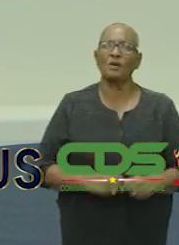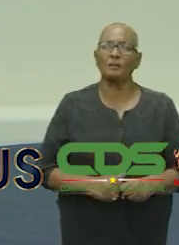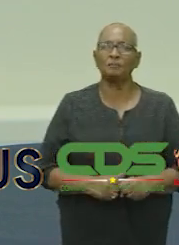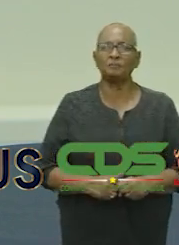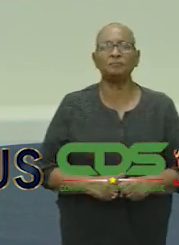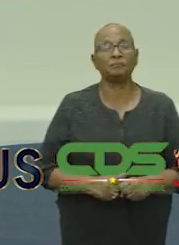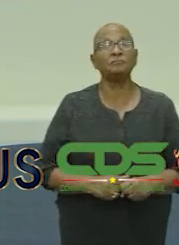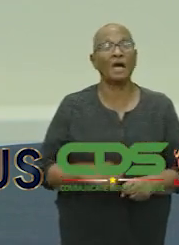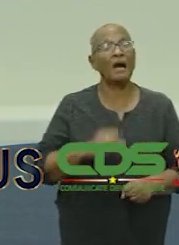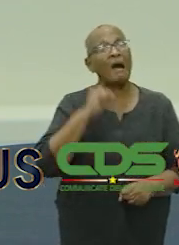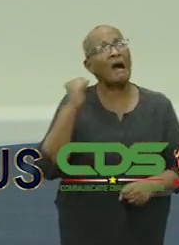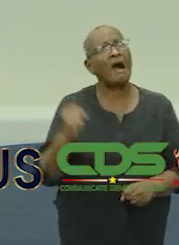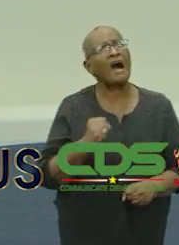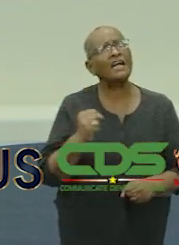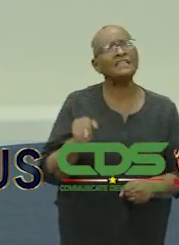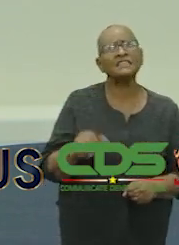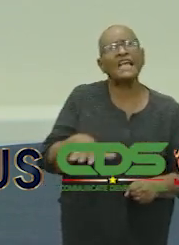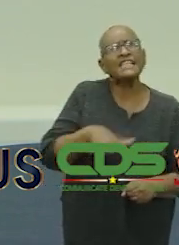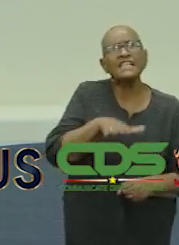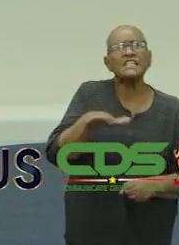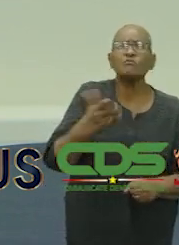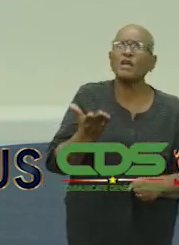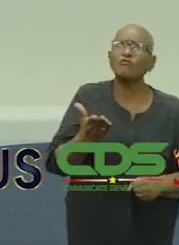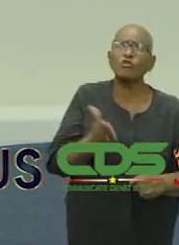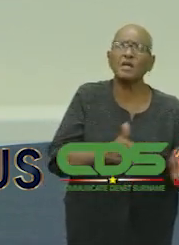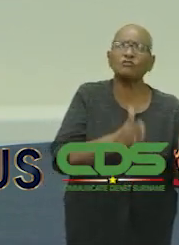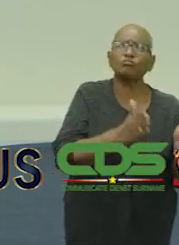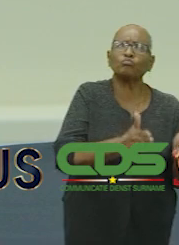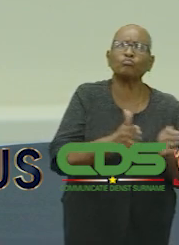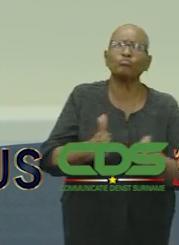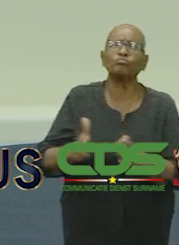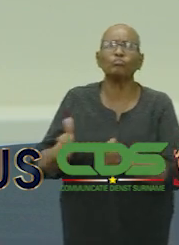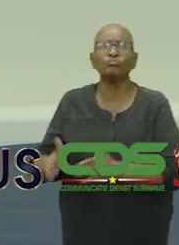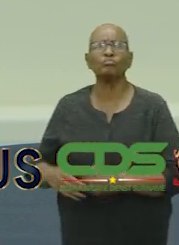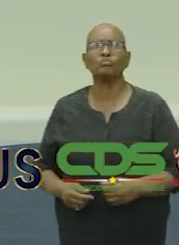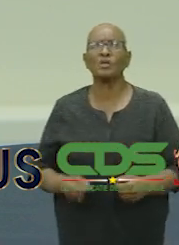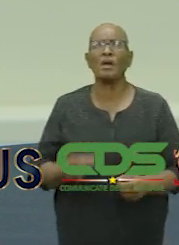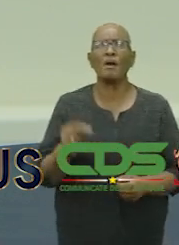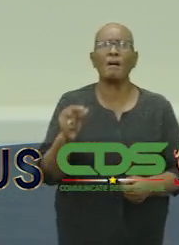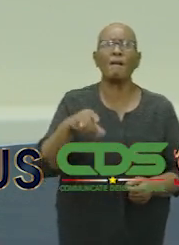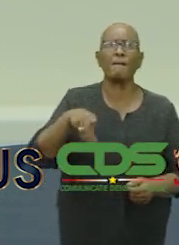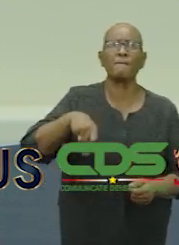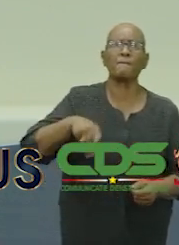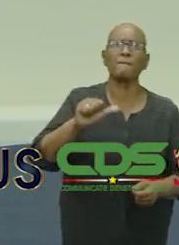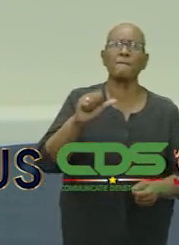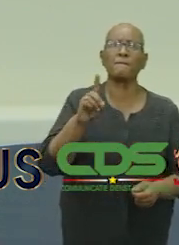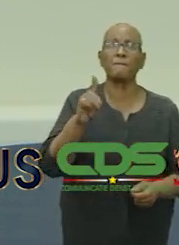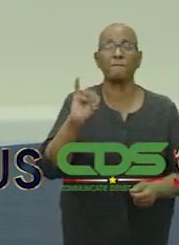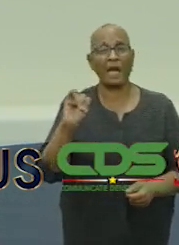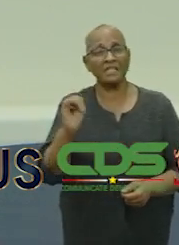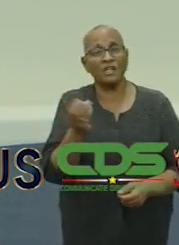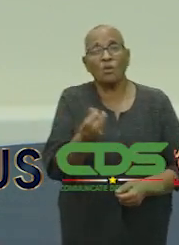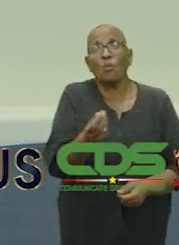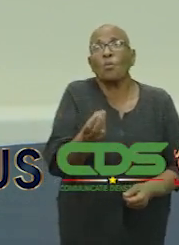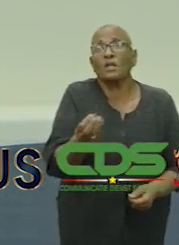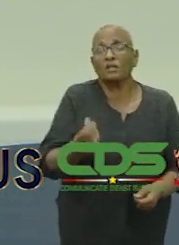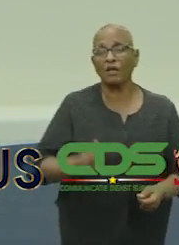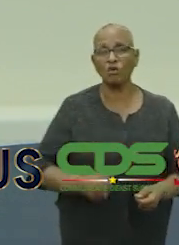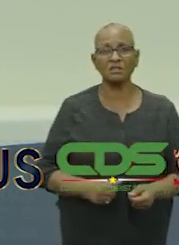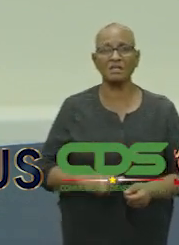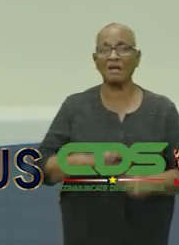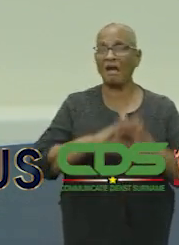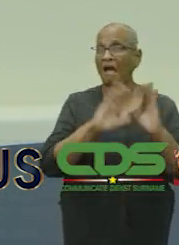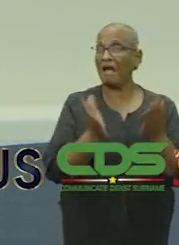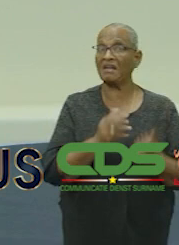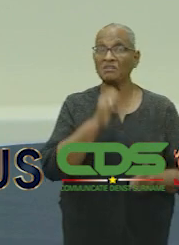elk seizoen op tafel wordt gelegd. Paddyprijzen praat men over. Afzetgarantie praat men over. Men